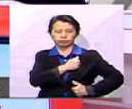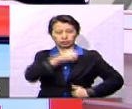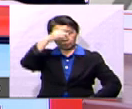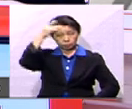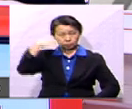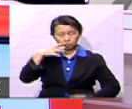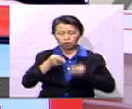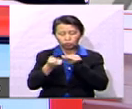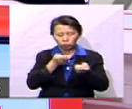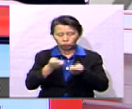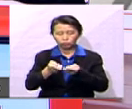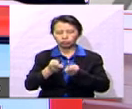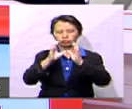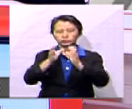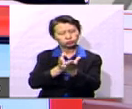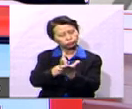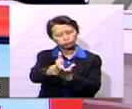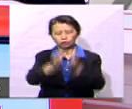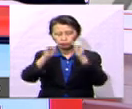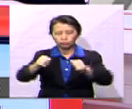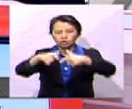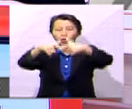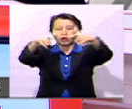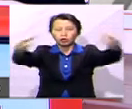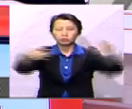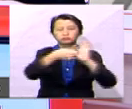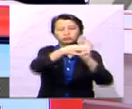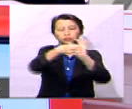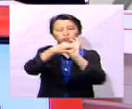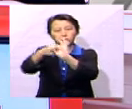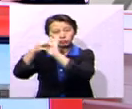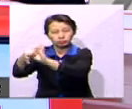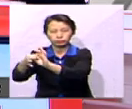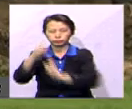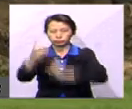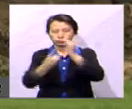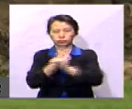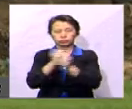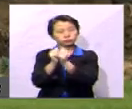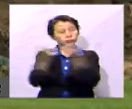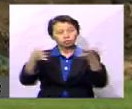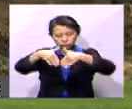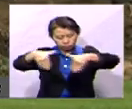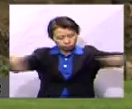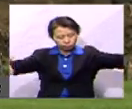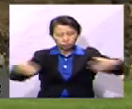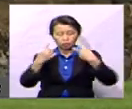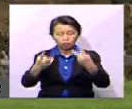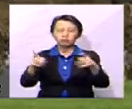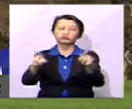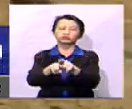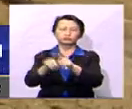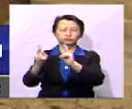usaha tersebut juga secara tidak langsung dapat meluaskan kerjasama. Jelasnya dunia tanpa sempadan kini yang disifatkan